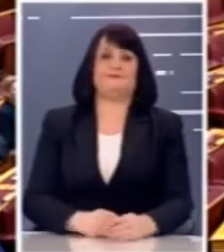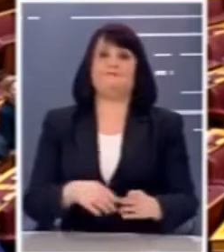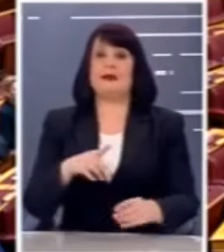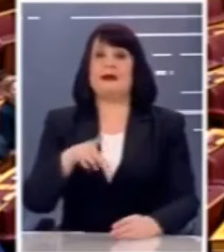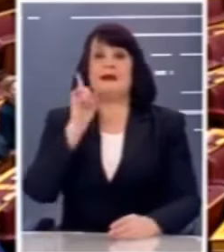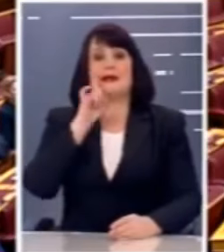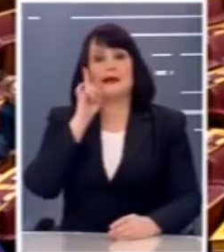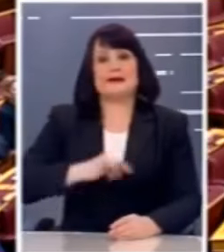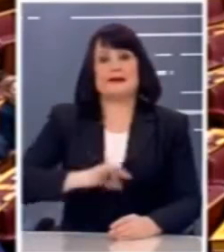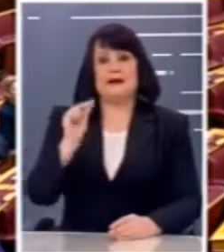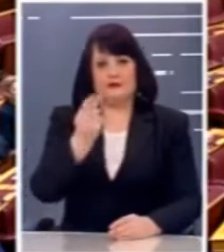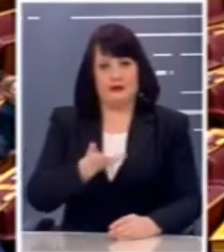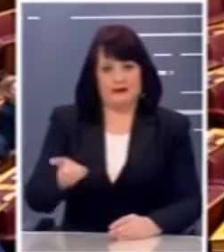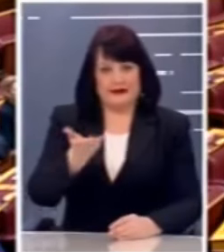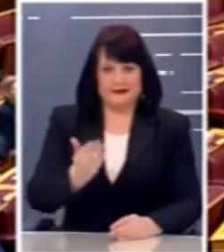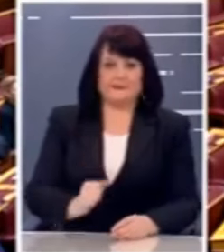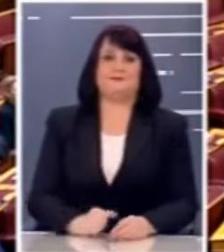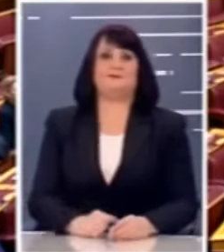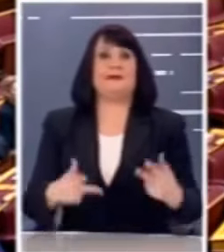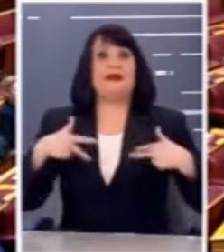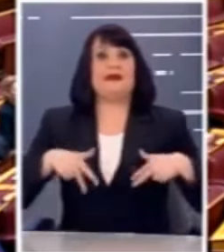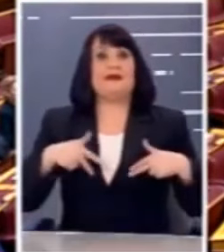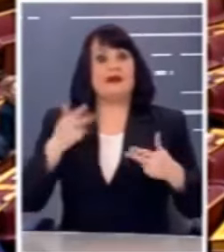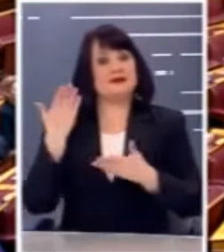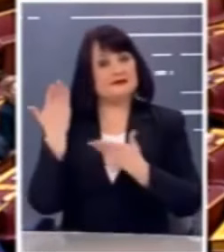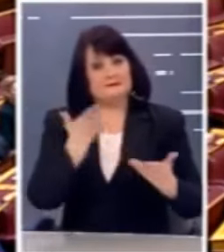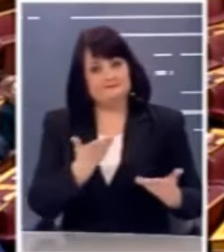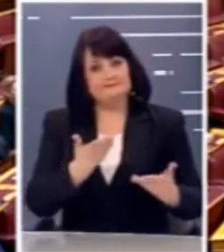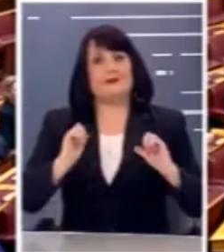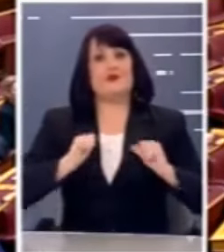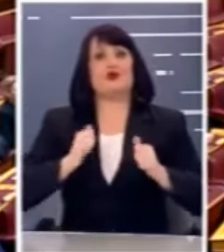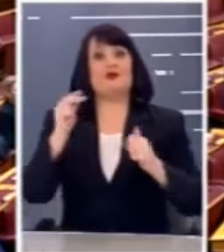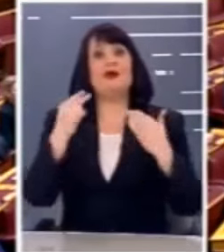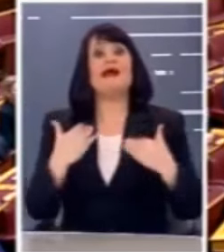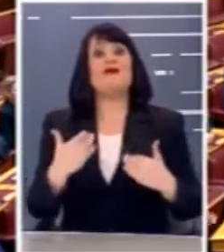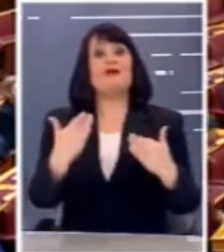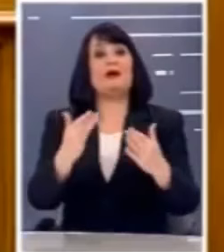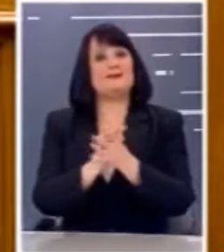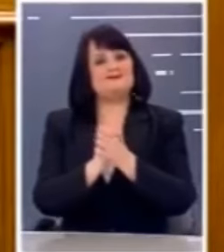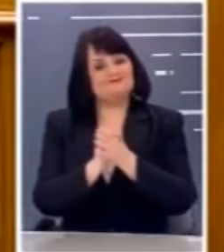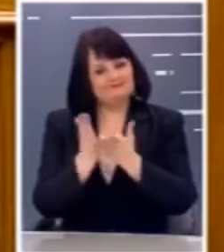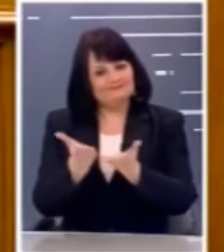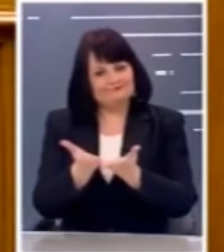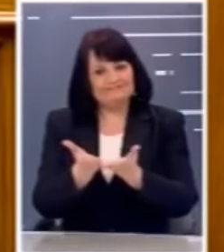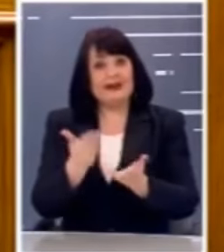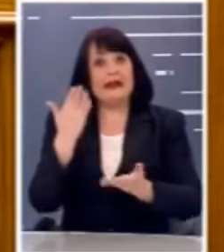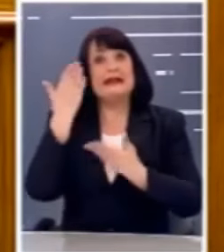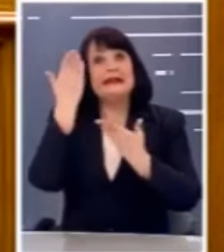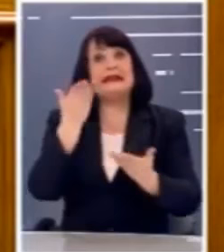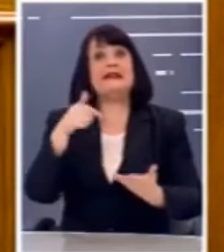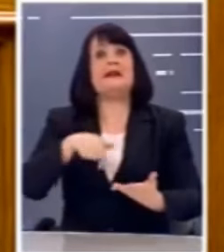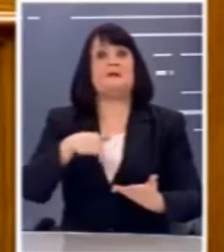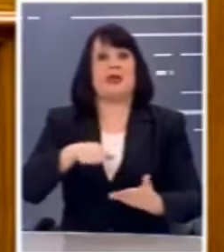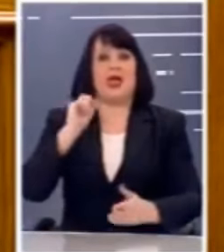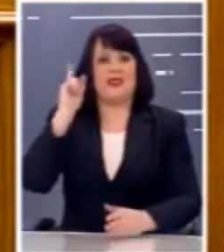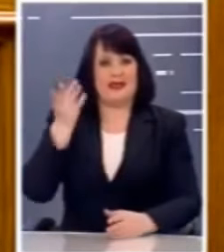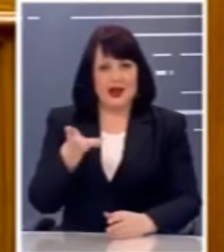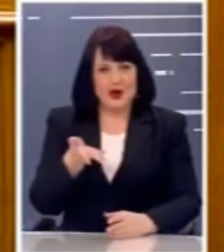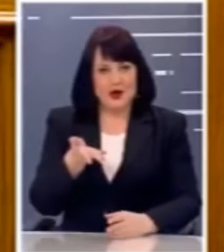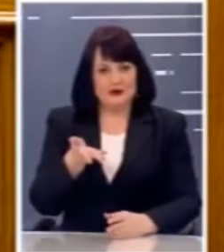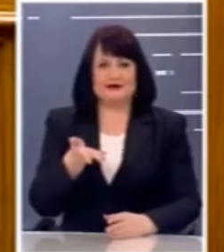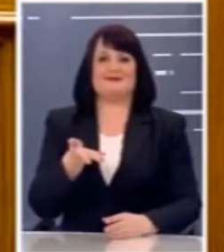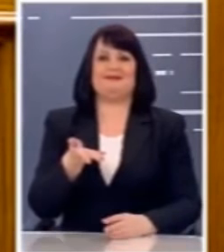Κυρίες και κύριοι βουλευτές, η κυβέρνηση χαιρετίζει την πρωτοβουλία της Βουλής να τιμήσει με αυτή την